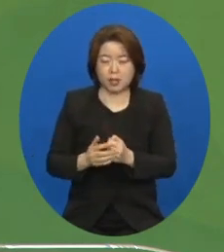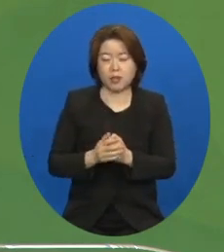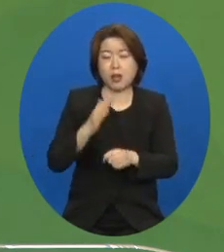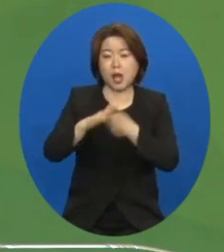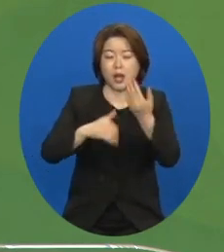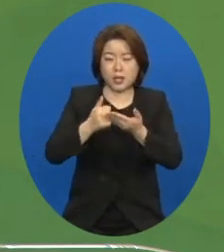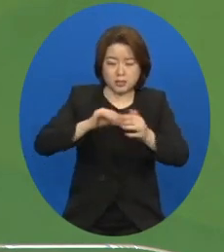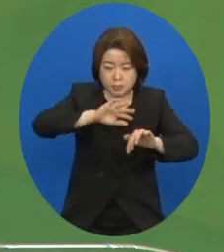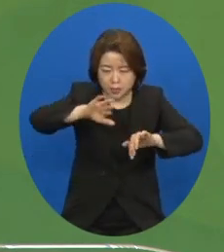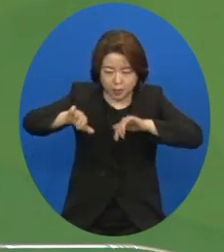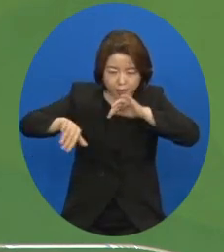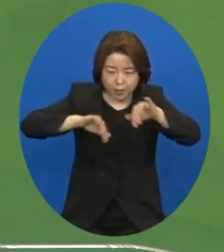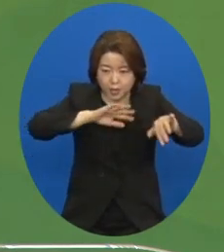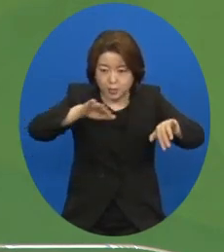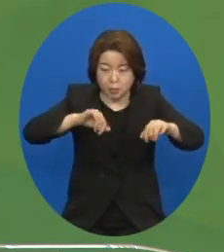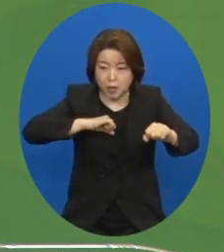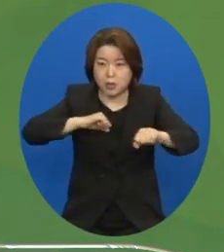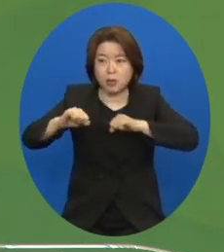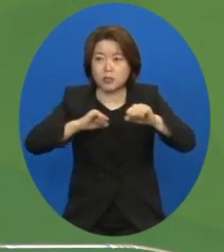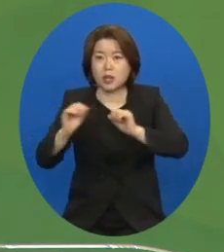역사가 다시 회복이 됩니다.